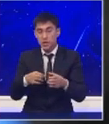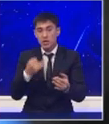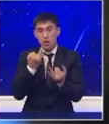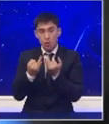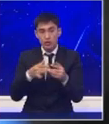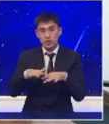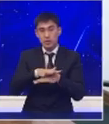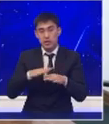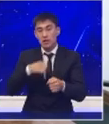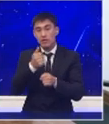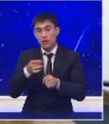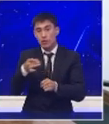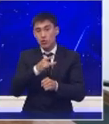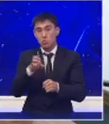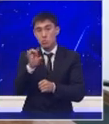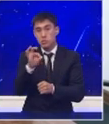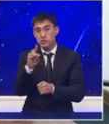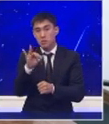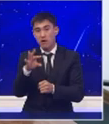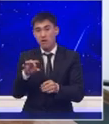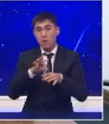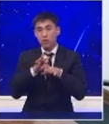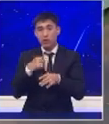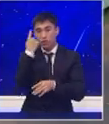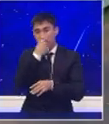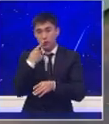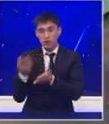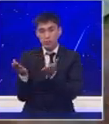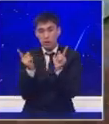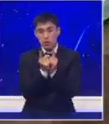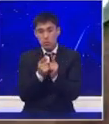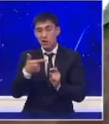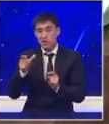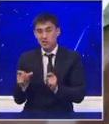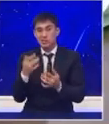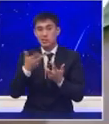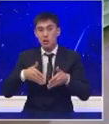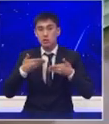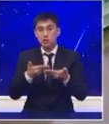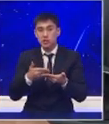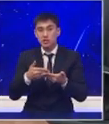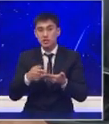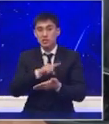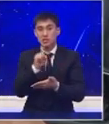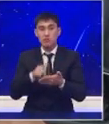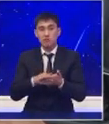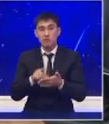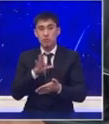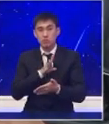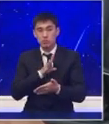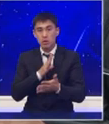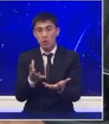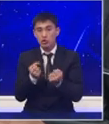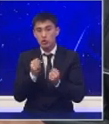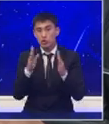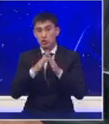с населением, глава региона Бибит Сабаев провел личный прием граждан. Среди обращений самым задаваемым стал вопрос